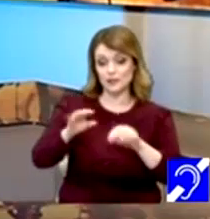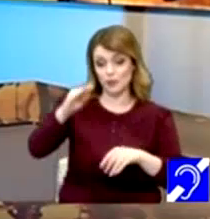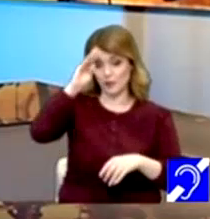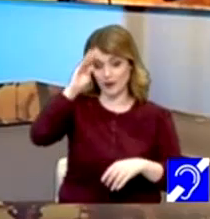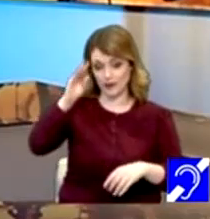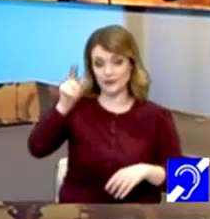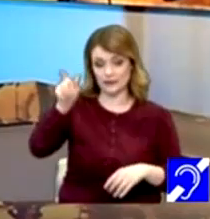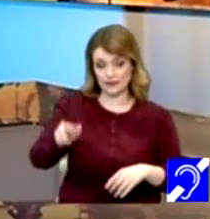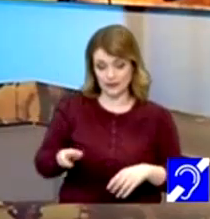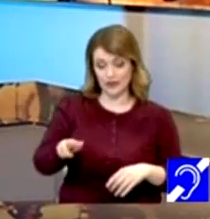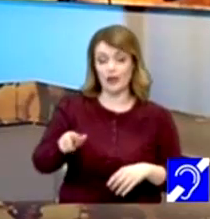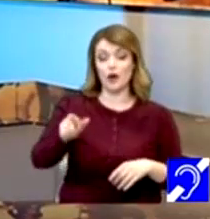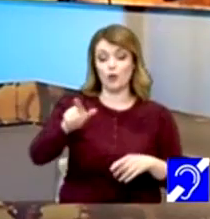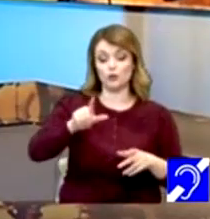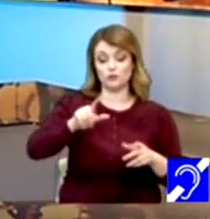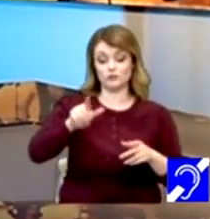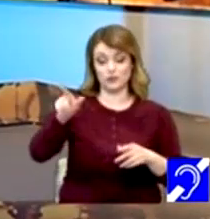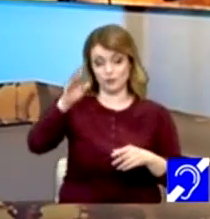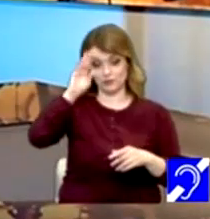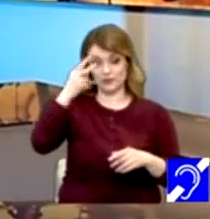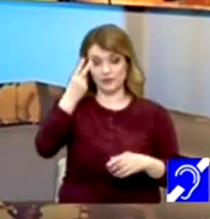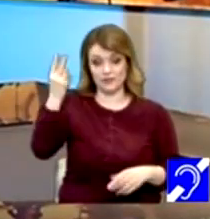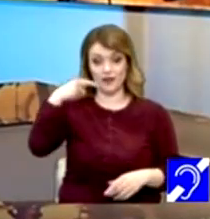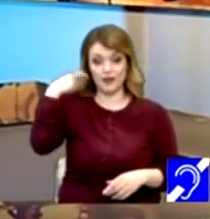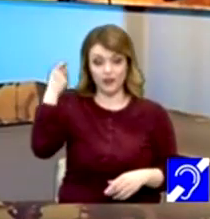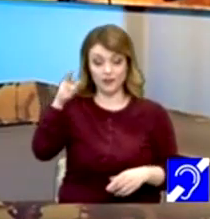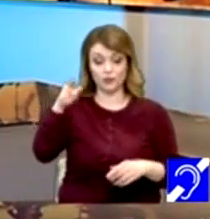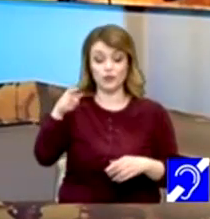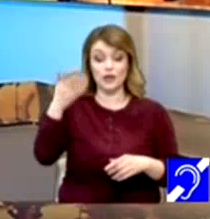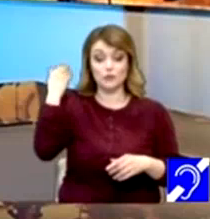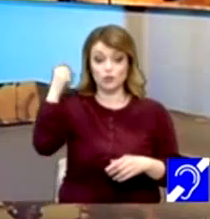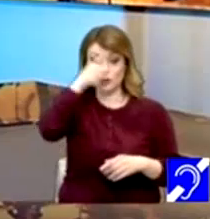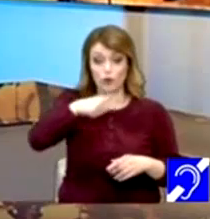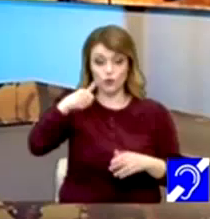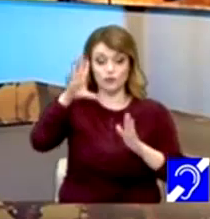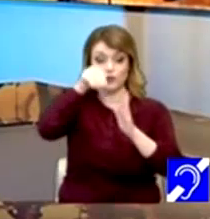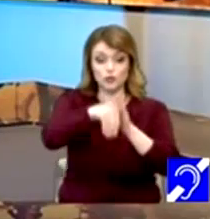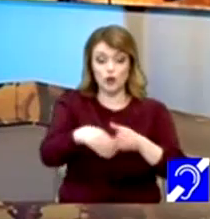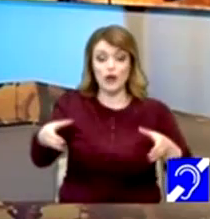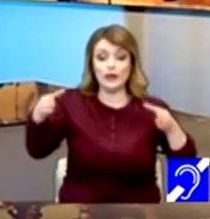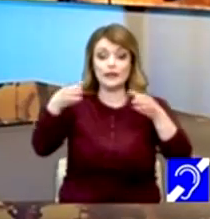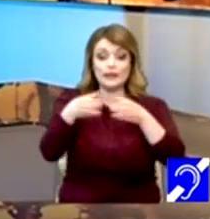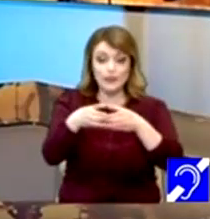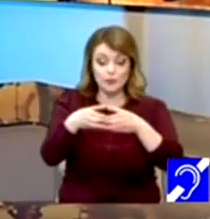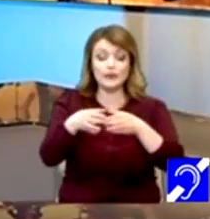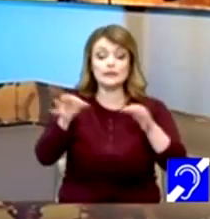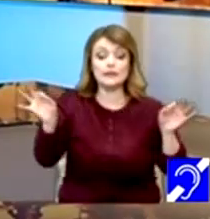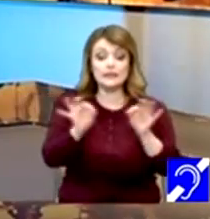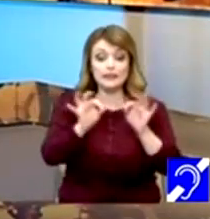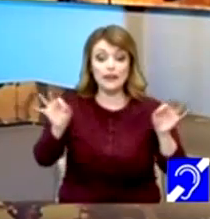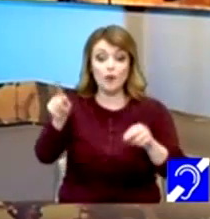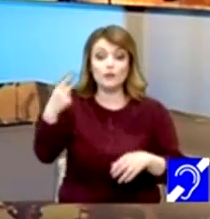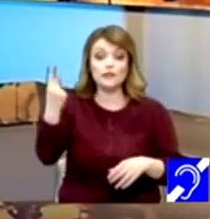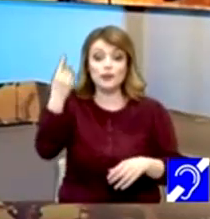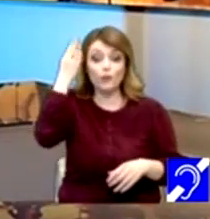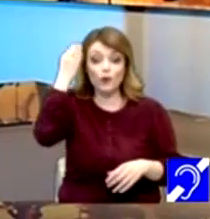studiază muzica. De anul trecut, tânărul de 22 de ani este membru al Orchestrei de Tineret a Uniunii Europene și e singurul